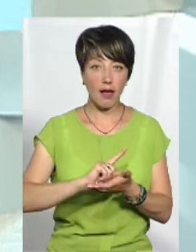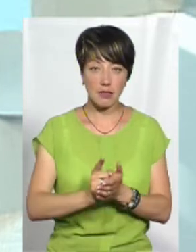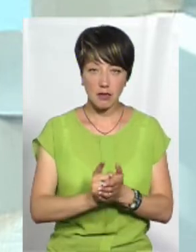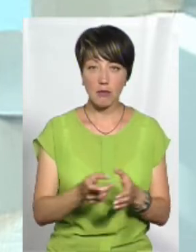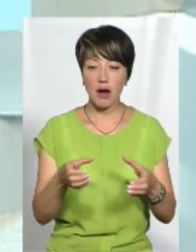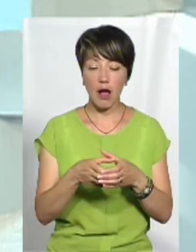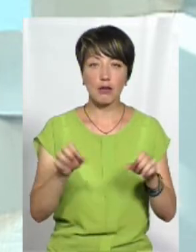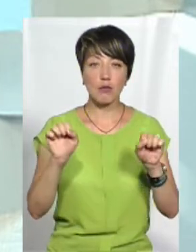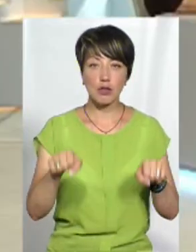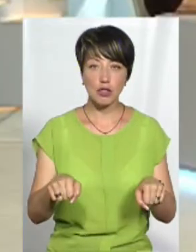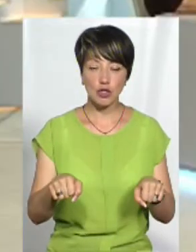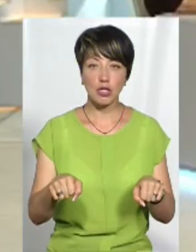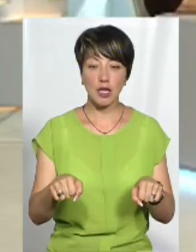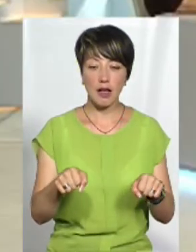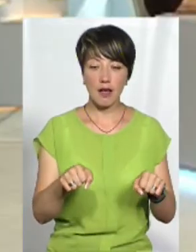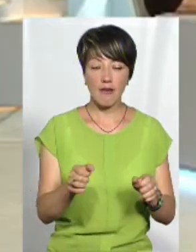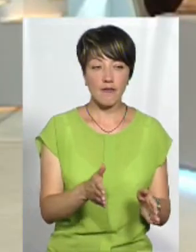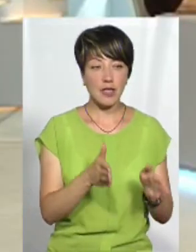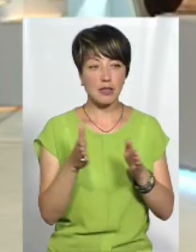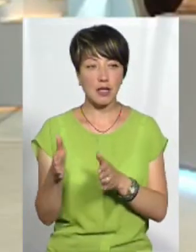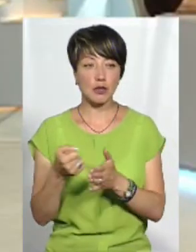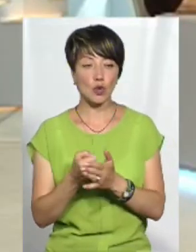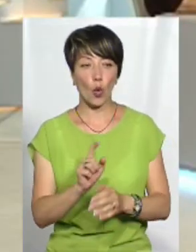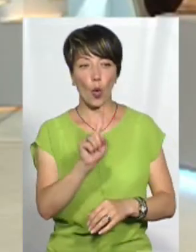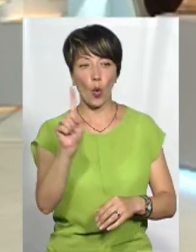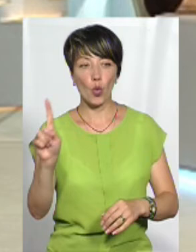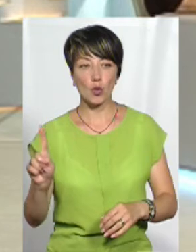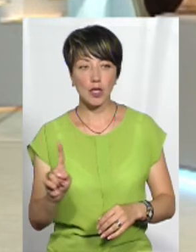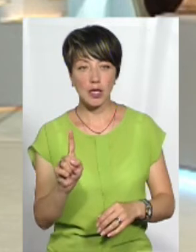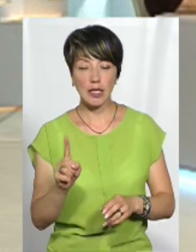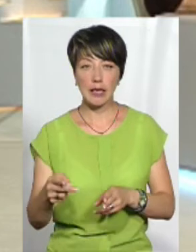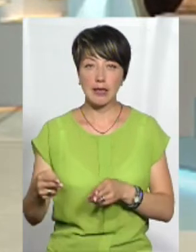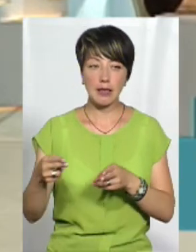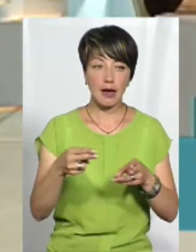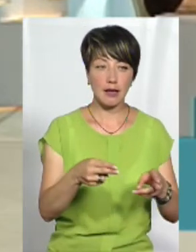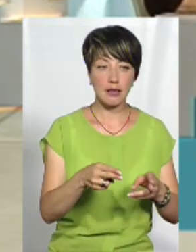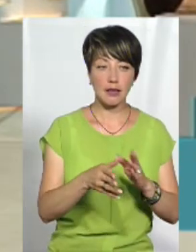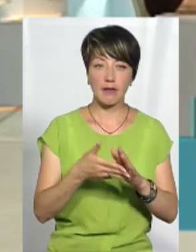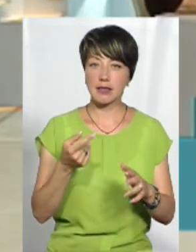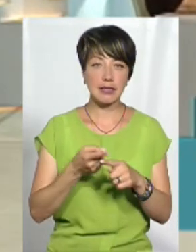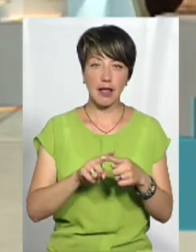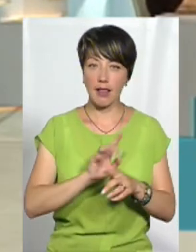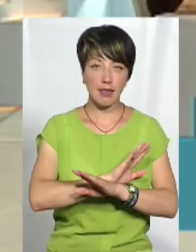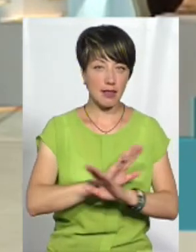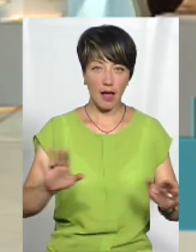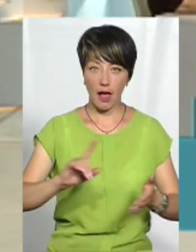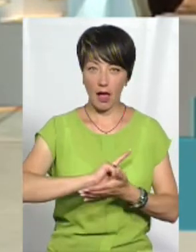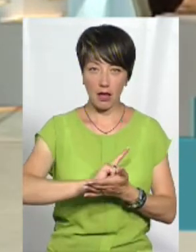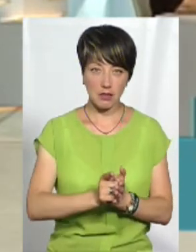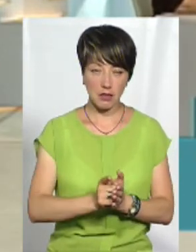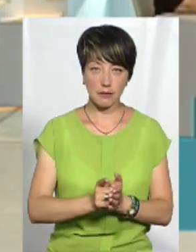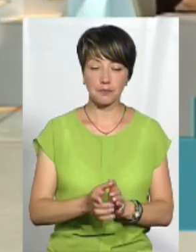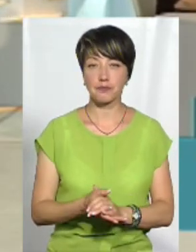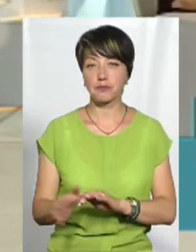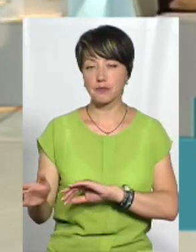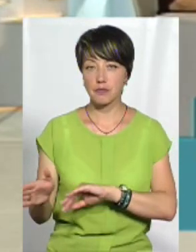неекстрених, бригада може відкладено до години їхати на цей виклик, тому що він не екстрений. Зрозуміло. Ще